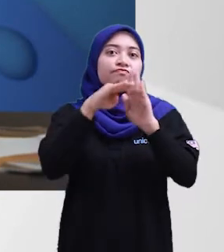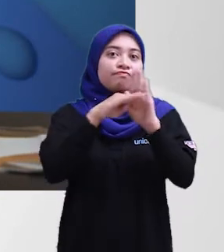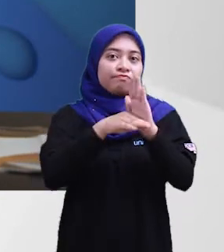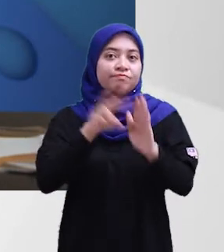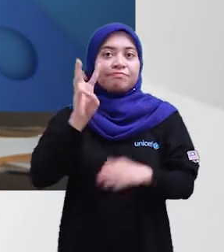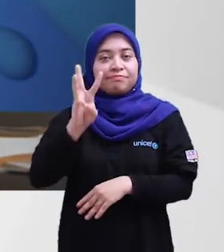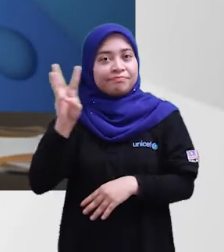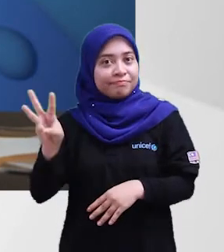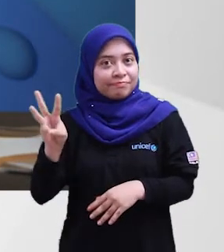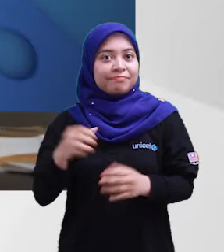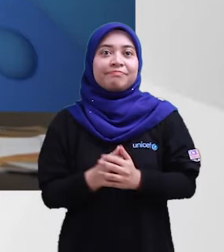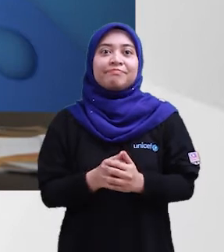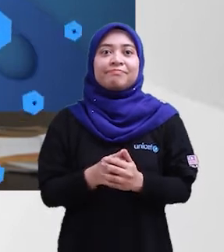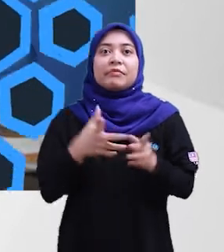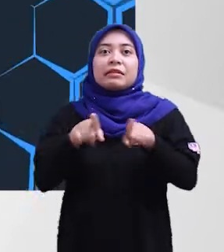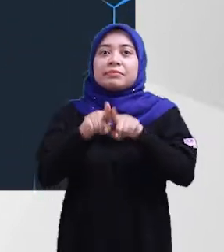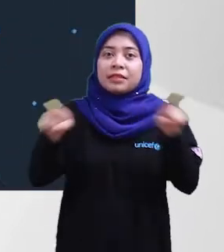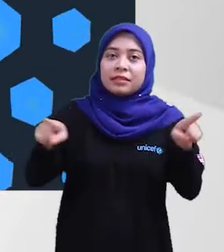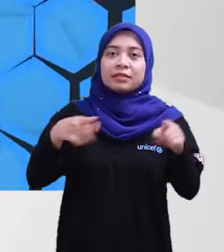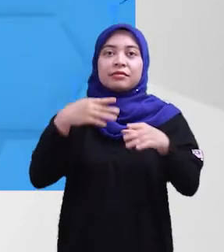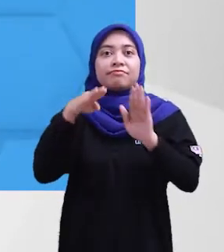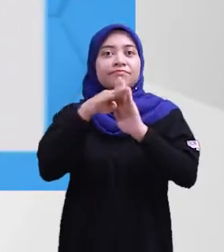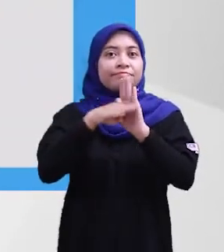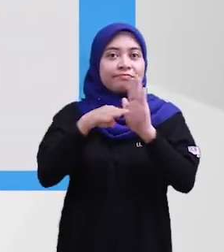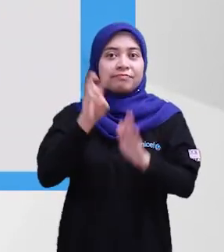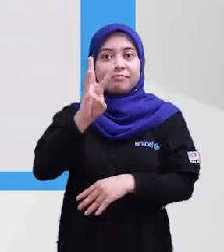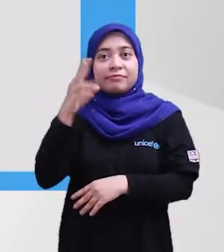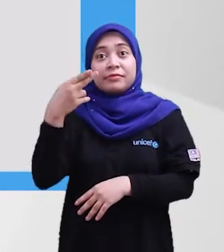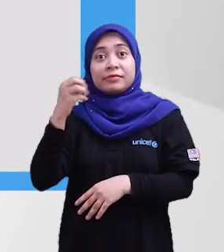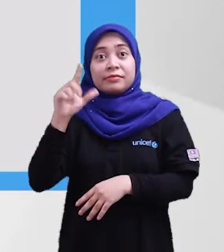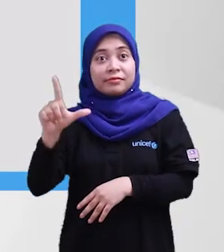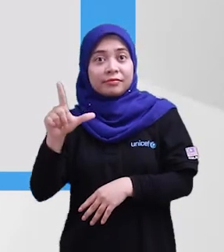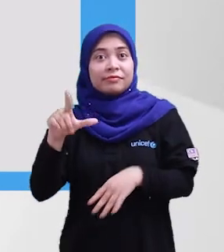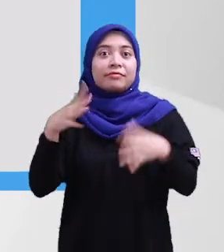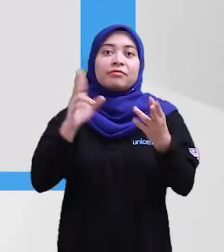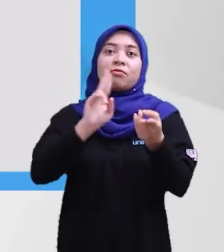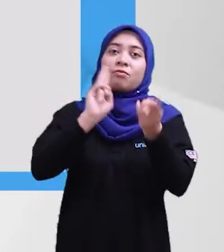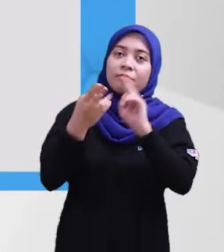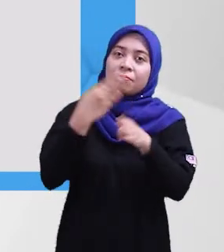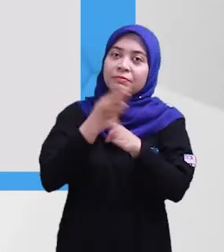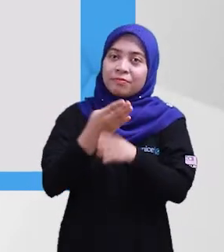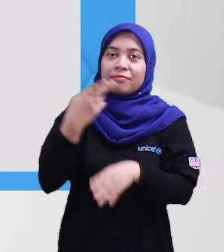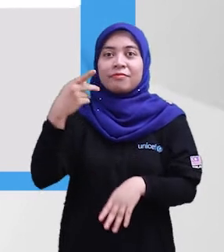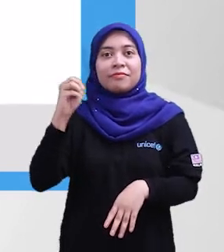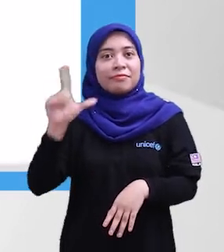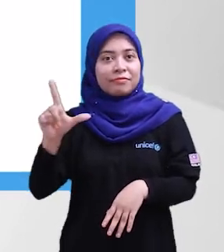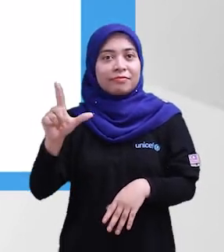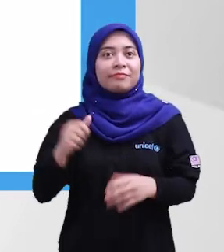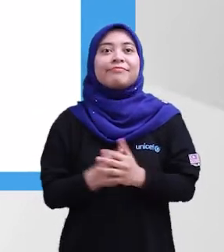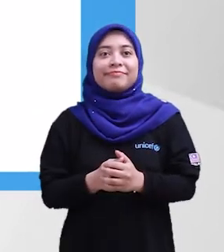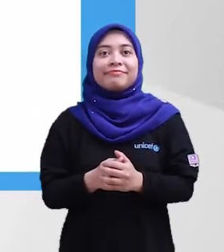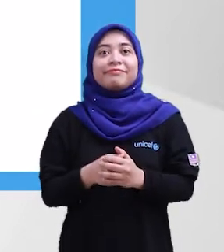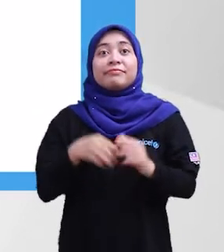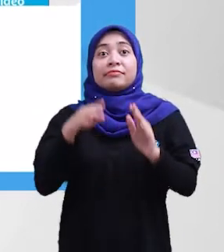menggalakkan pemodulan laman web, iaitu membezakan atur cara asas laman web, iaitu HTML, atur cara yang mengubah suai rupa